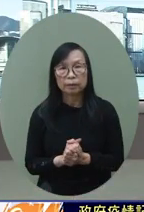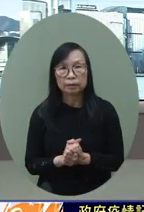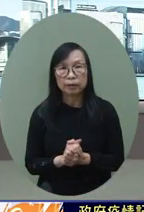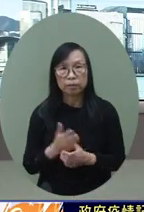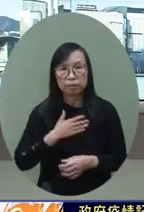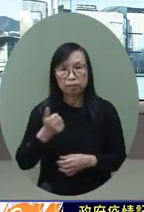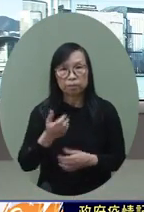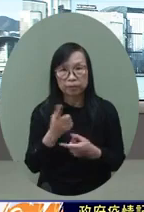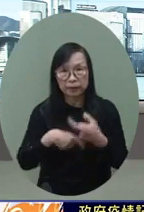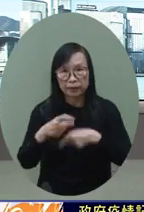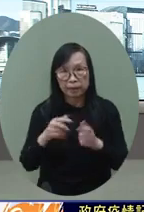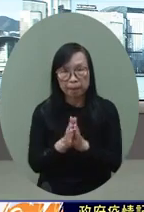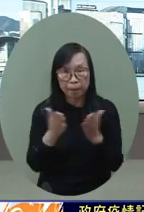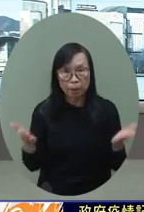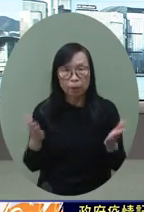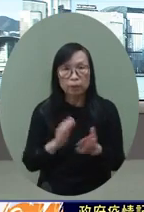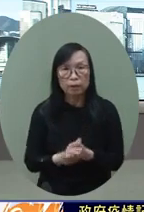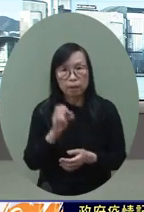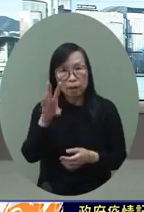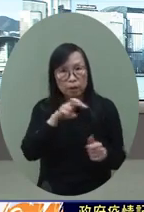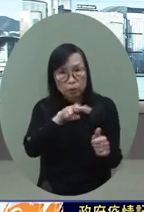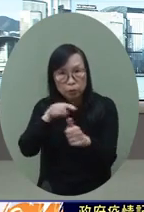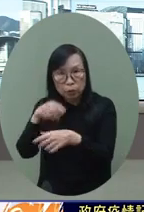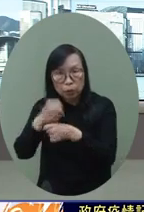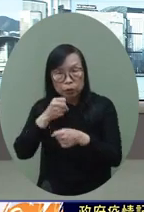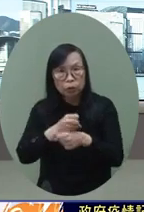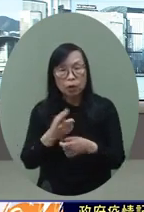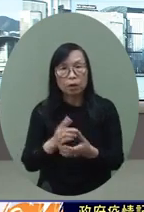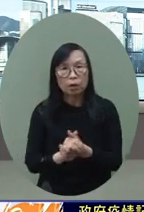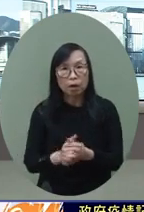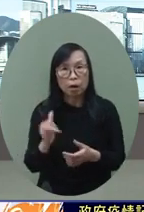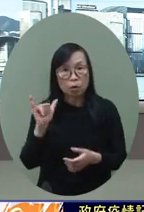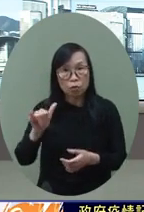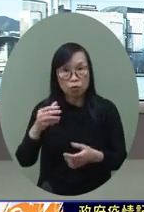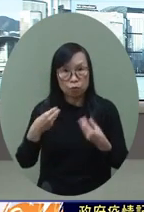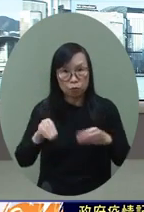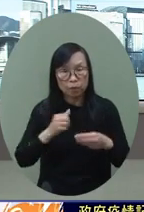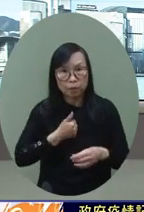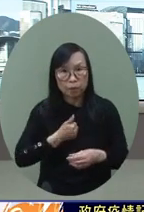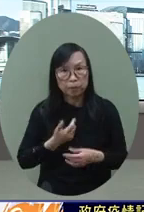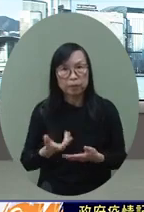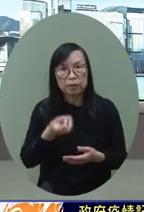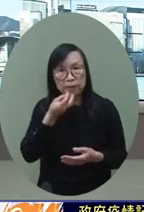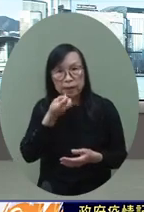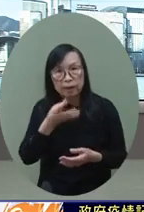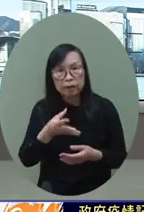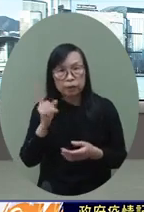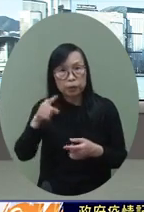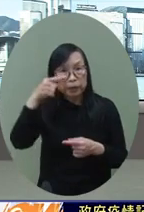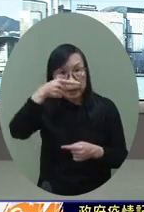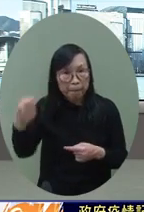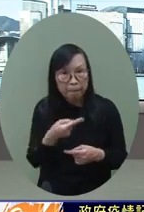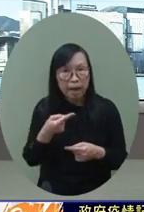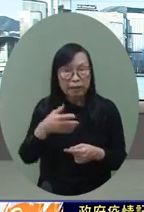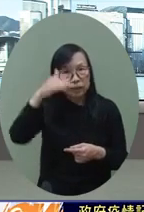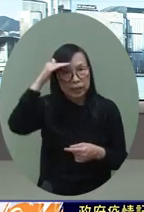你好，經濟部嘅。首先想問一下，即係追蹤工作各方面啦。之前袁國勇教授咧就話，即係建議係動員10,000個紀律部